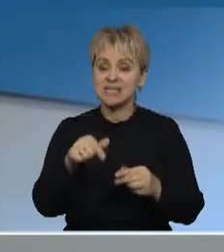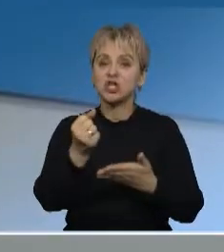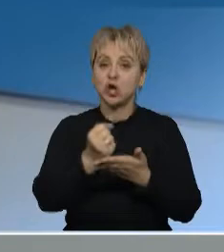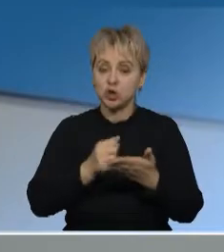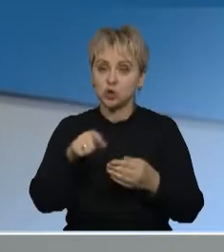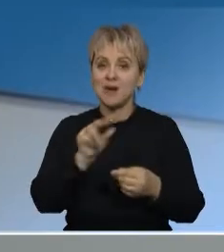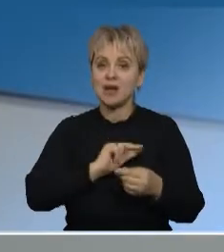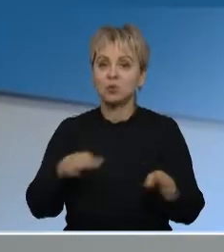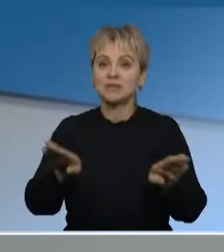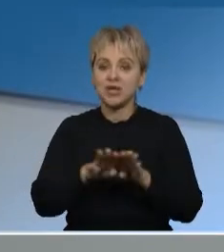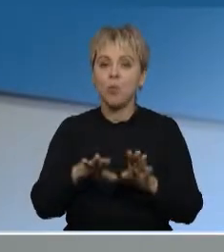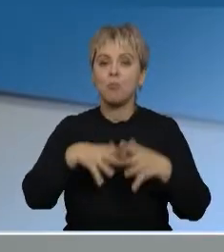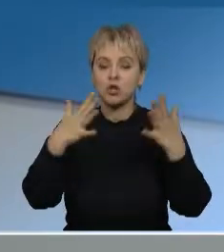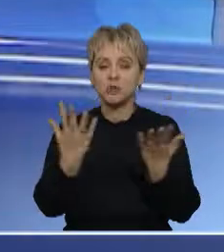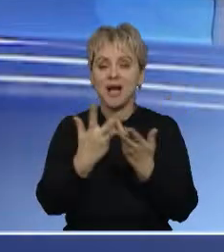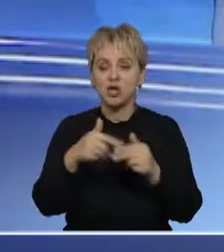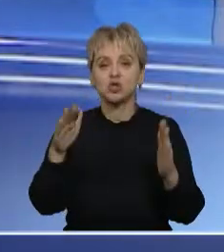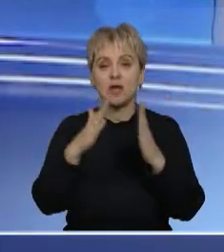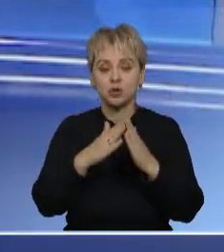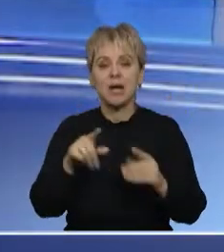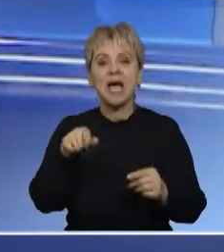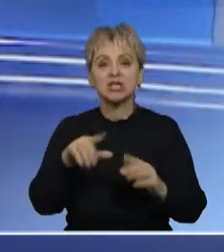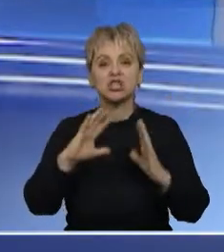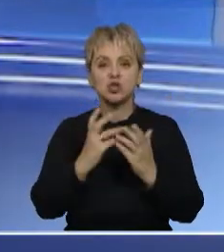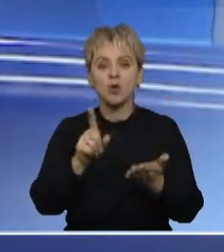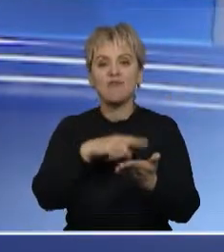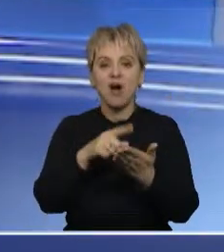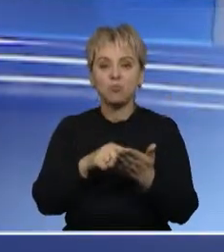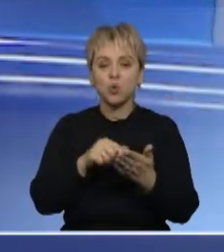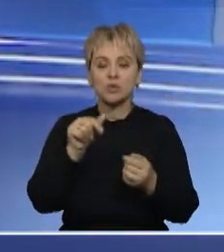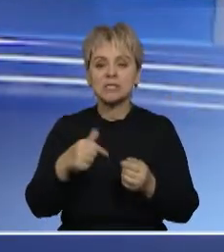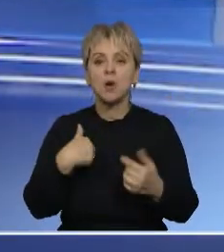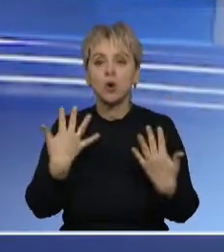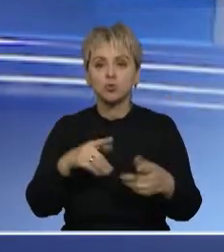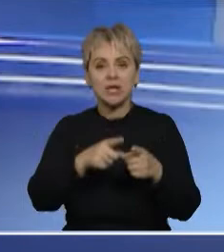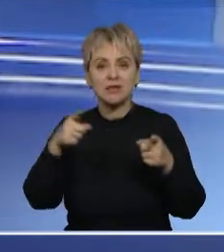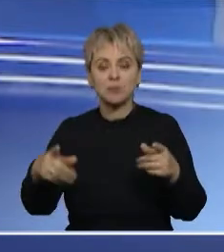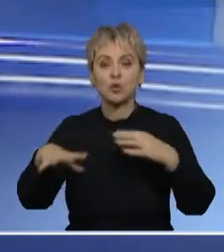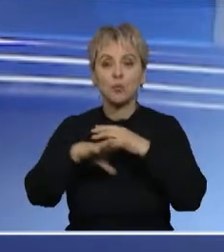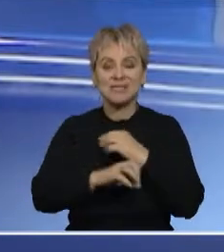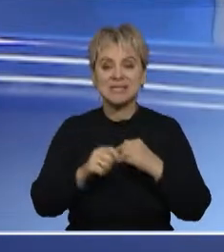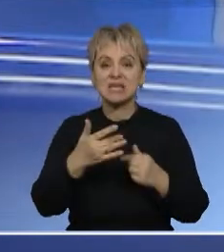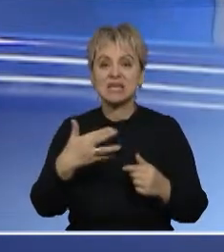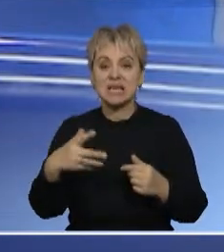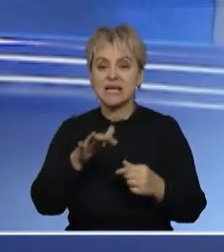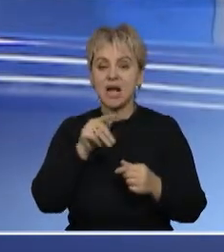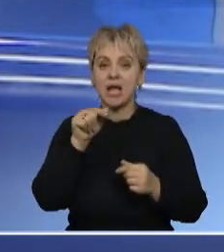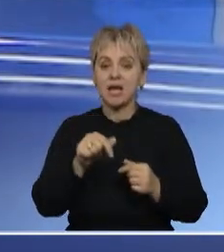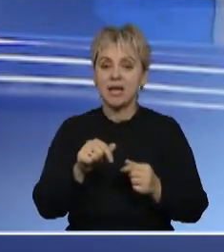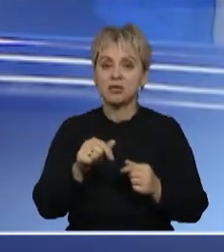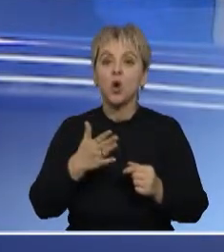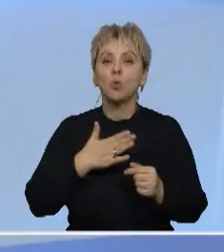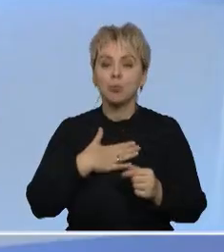ресурсов работать с таким большим количеством объемов? Это серьезный вопрос. Ему уже на протяжении последних нескольких лет